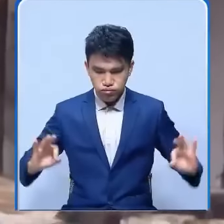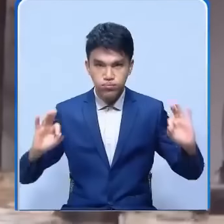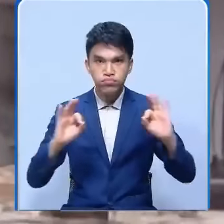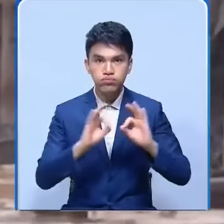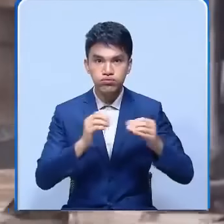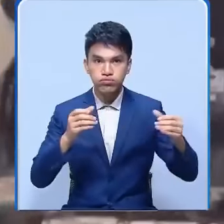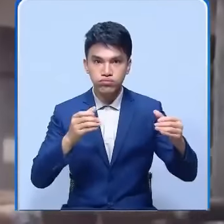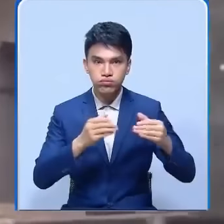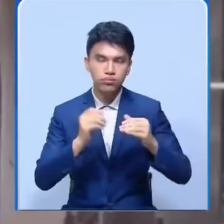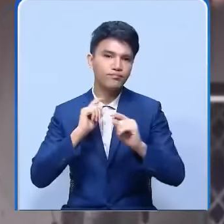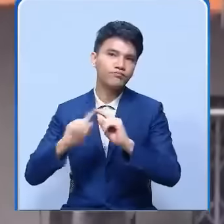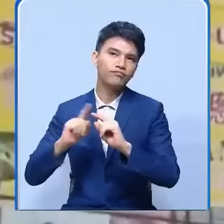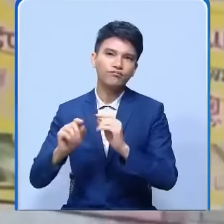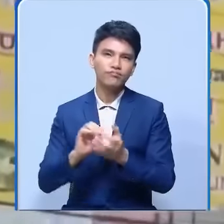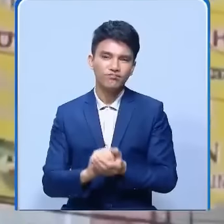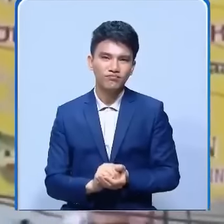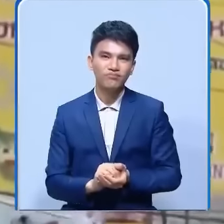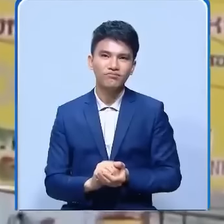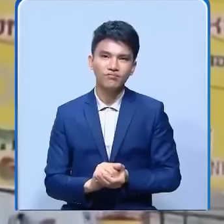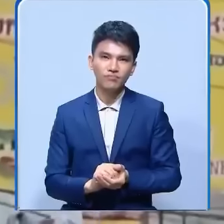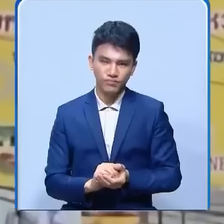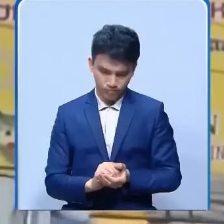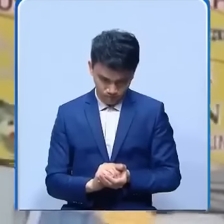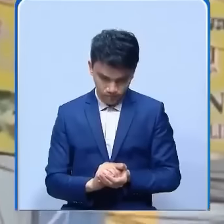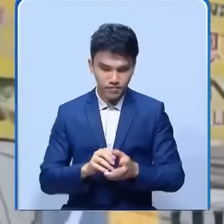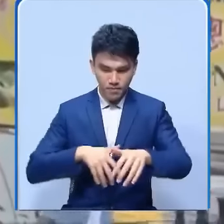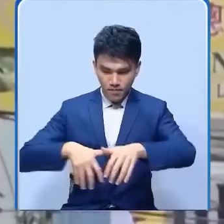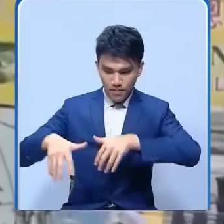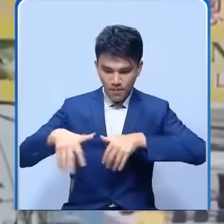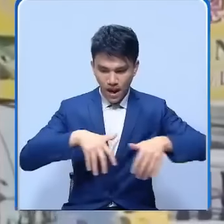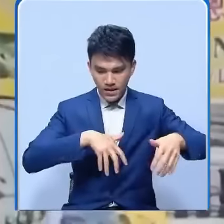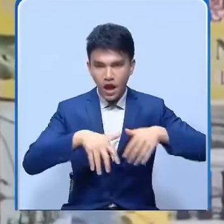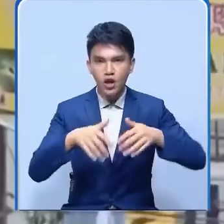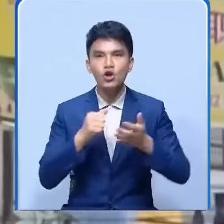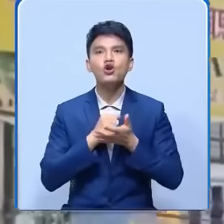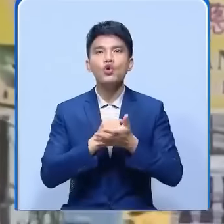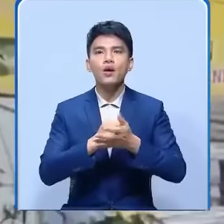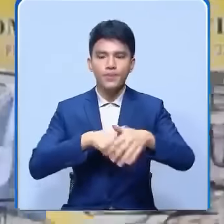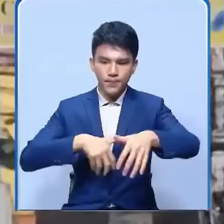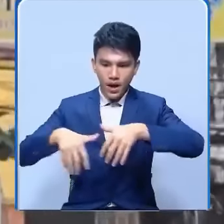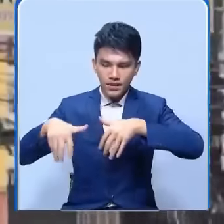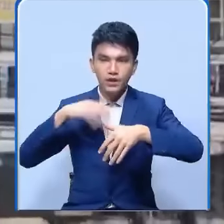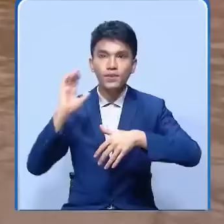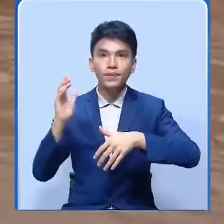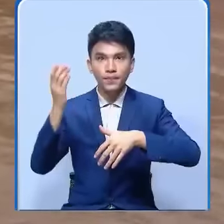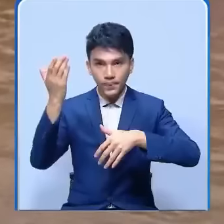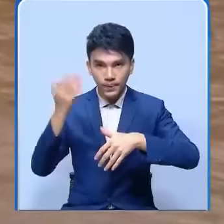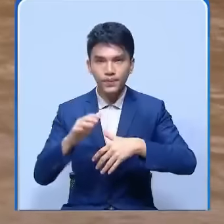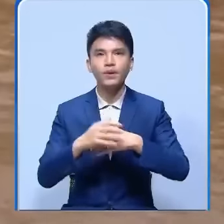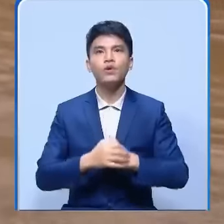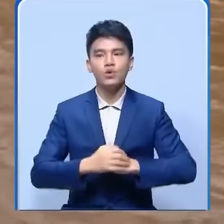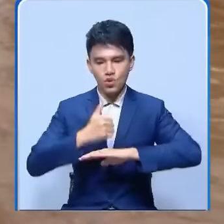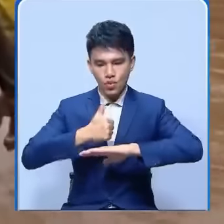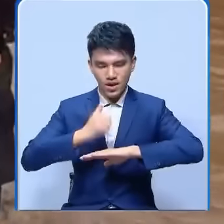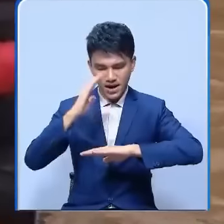านองค์กรต่างๆหน่วยกู้ภัยนะภาคประชาชนเข้าไปช่วยเหลือประชาชนเป็นจุดๆไปโดยผู้บัญชาการท